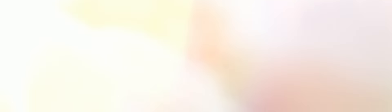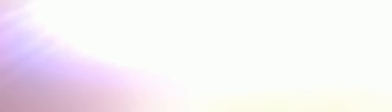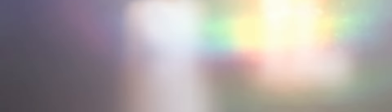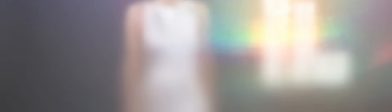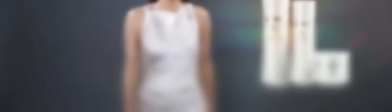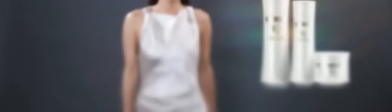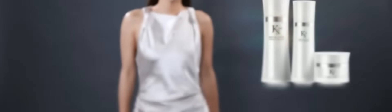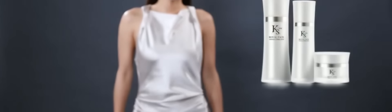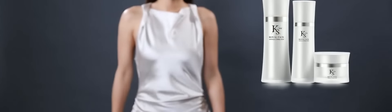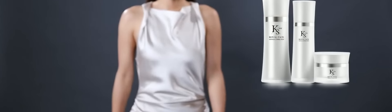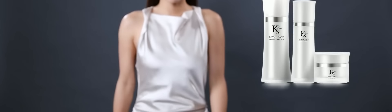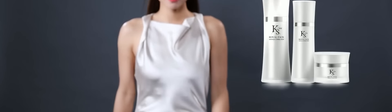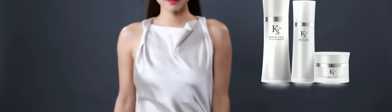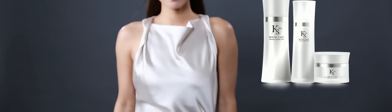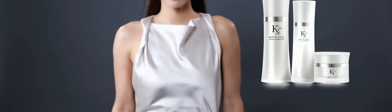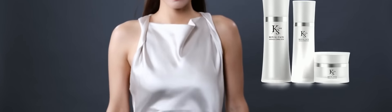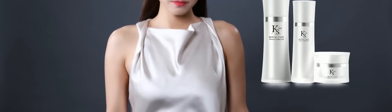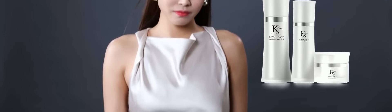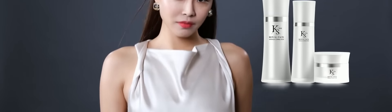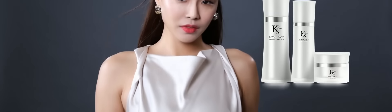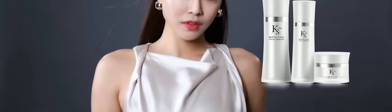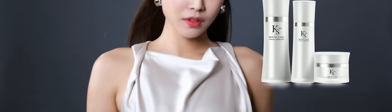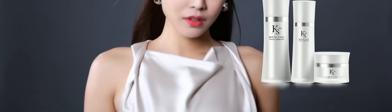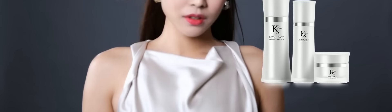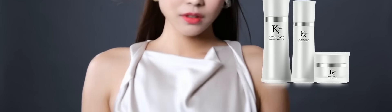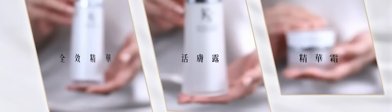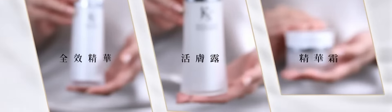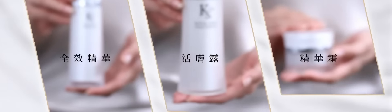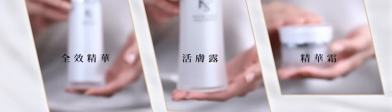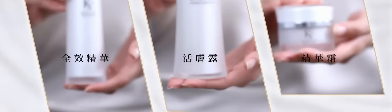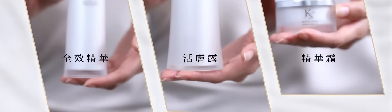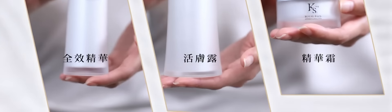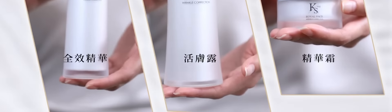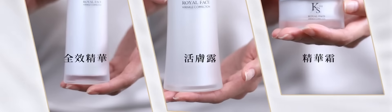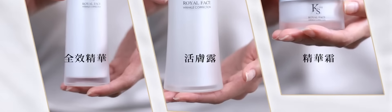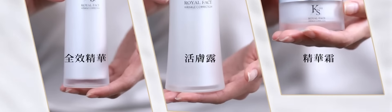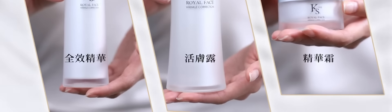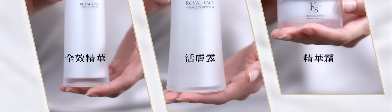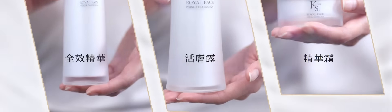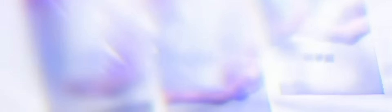KS Royal Face 皇家颜值逆时奇迹，护